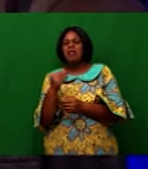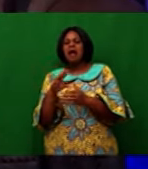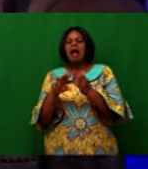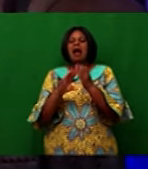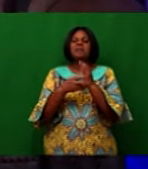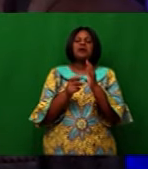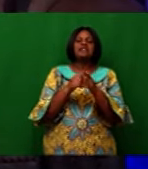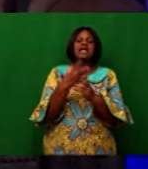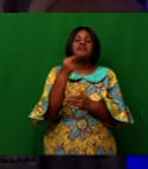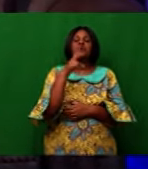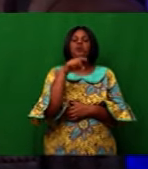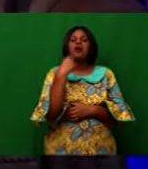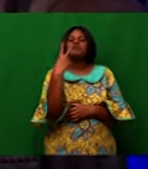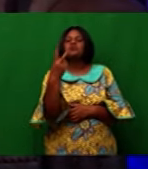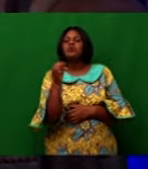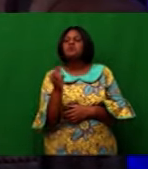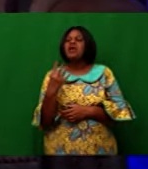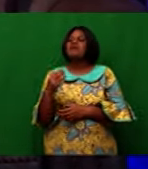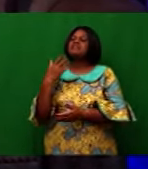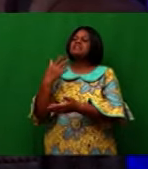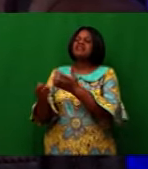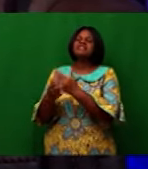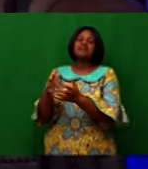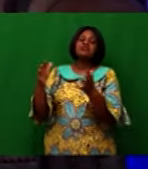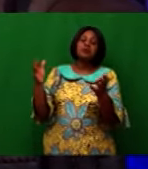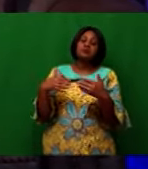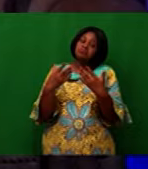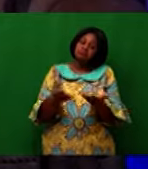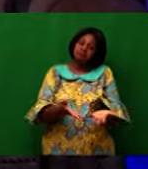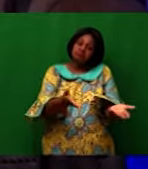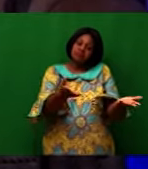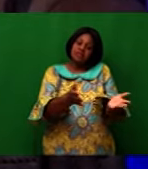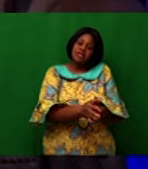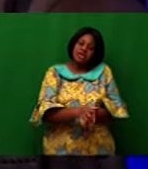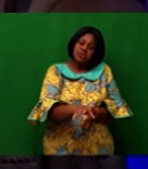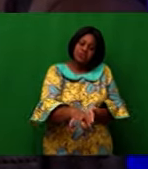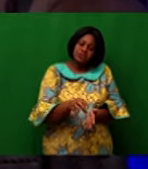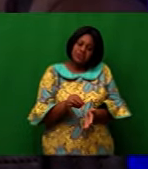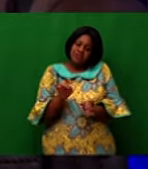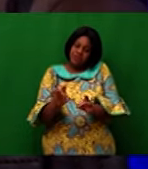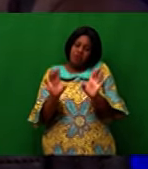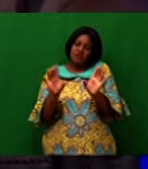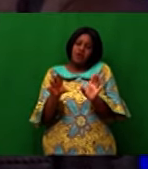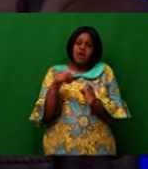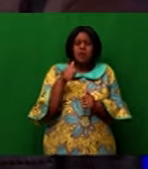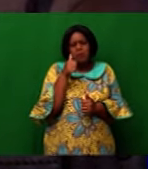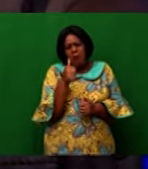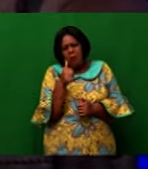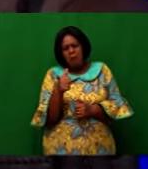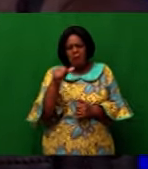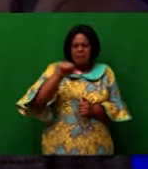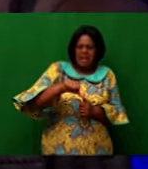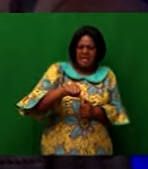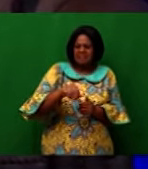pechipari chisingazivikanwa isu tiri kuti hero jira kufuka kana kuwarira zvakatinakira here zvakatishatira here ko kana zvisina